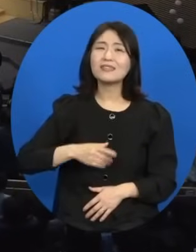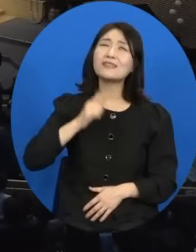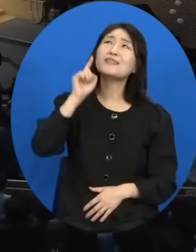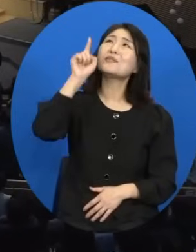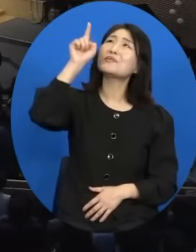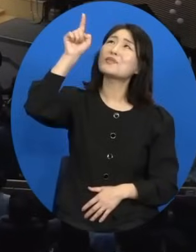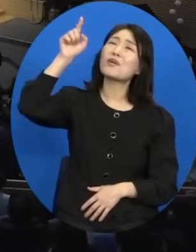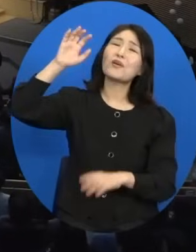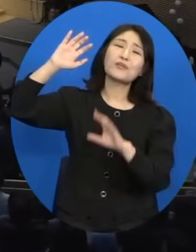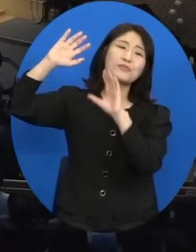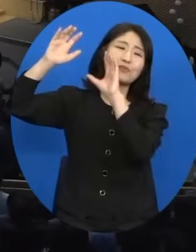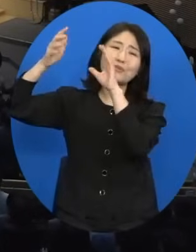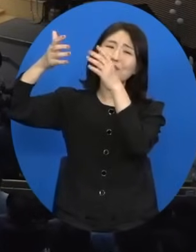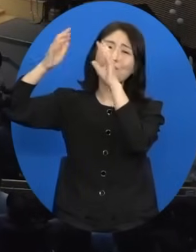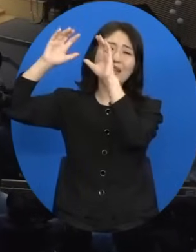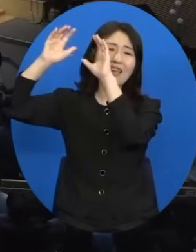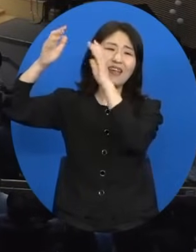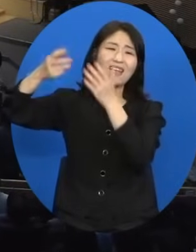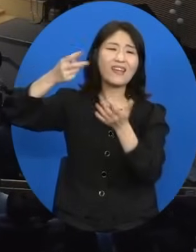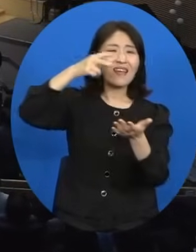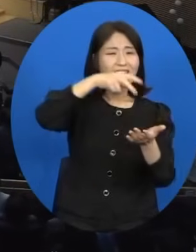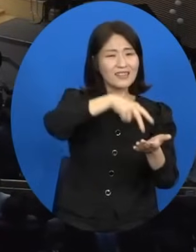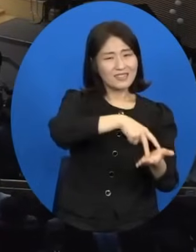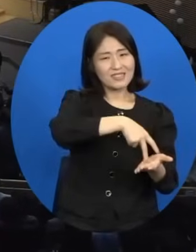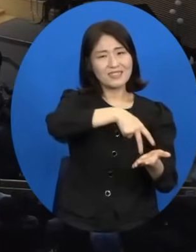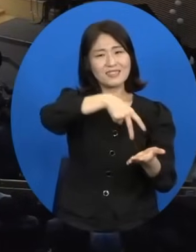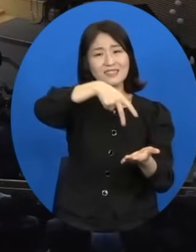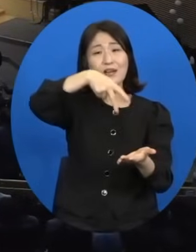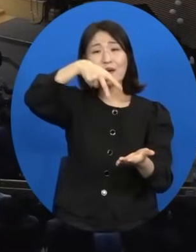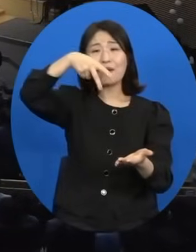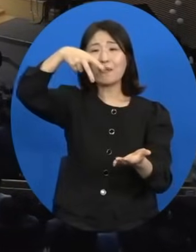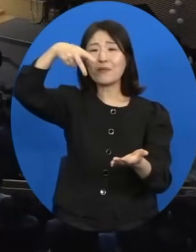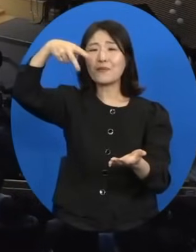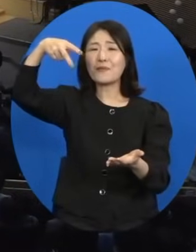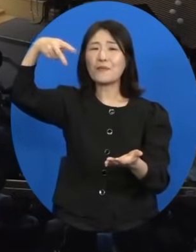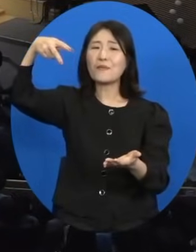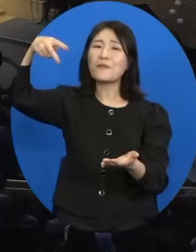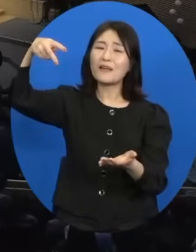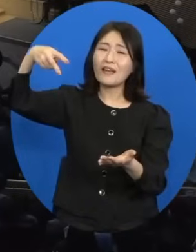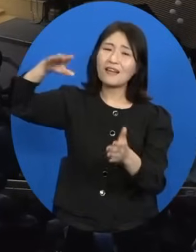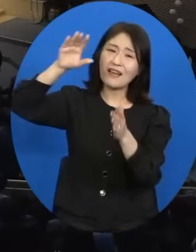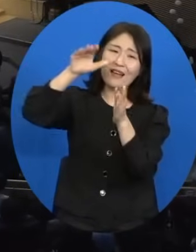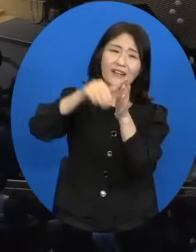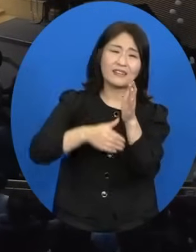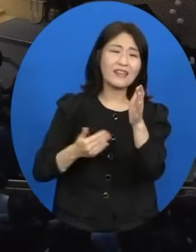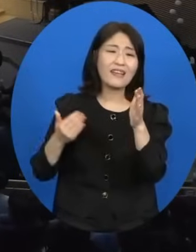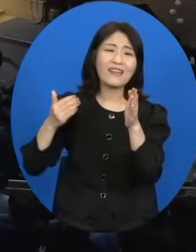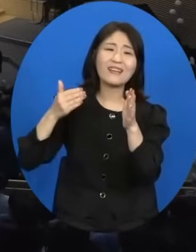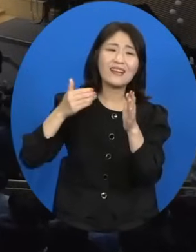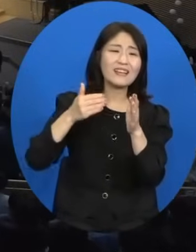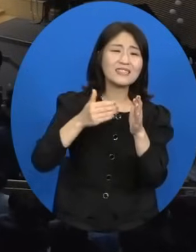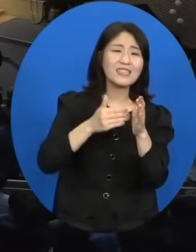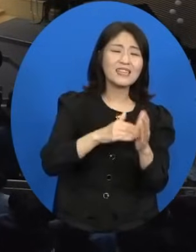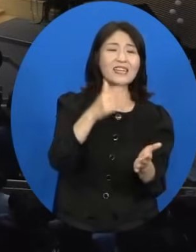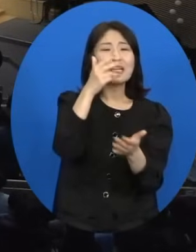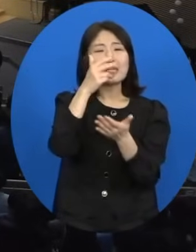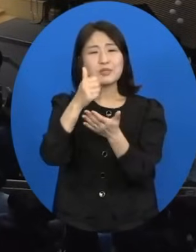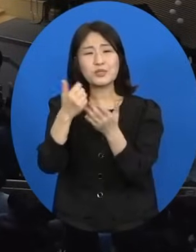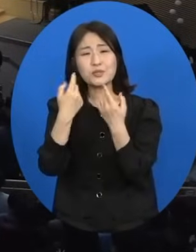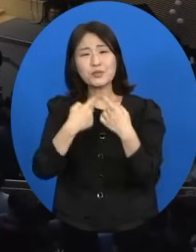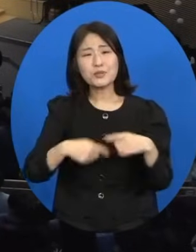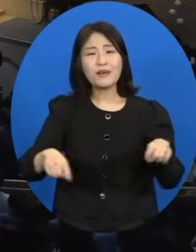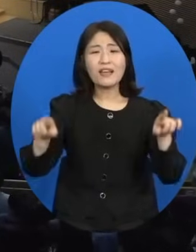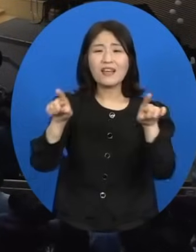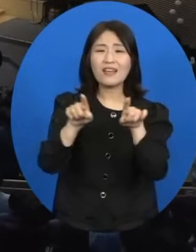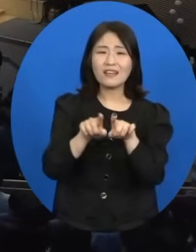우리들도 천국에 들려 올라갈 때까지